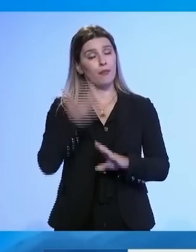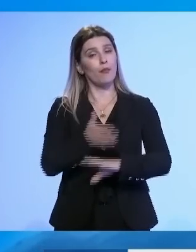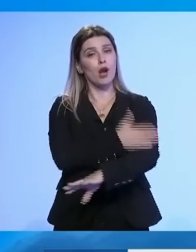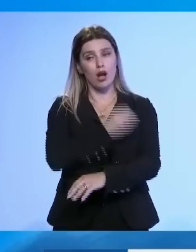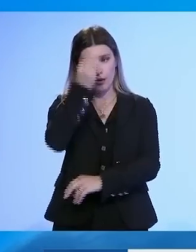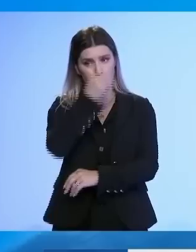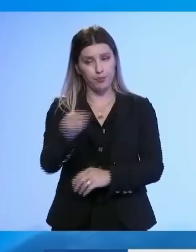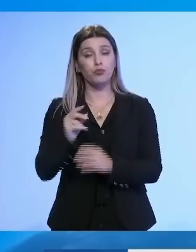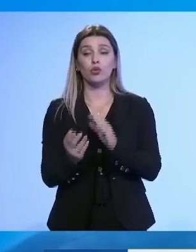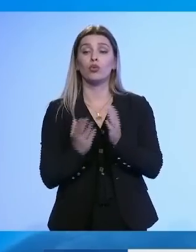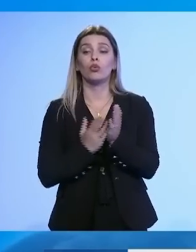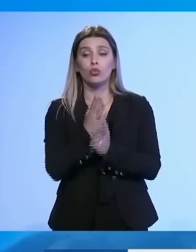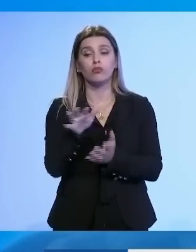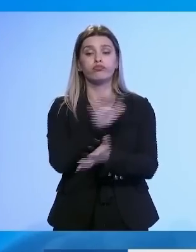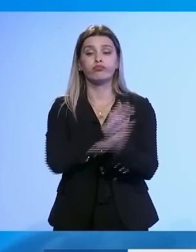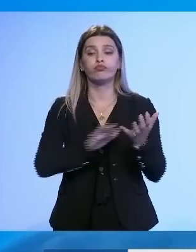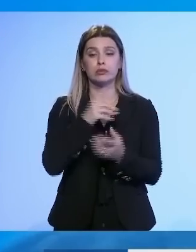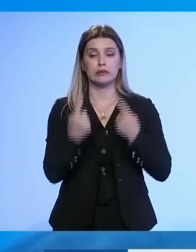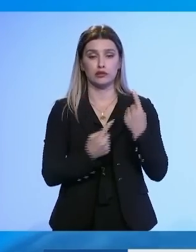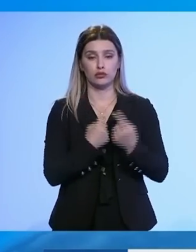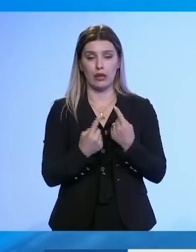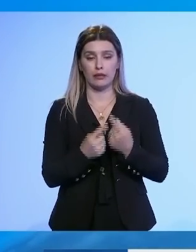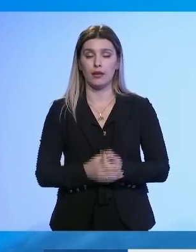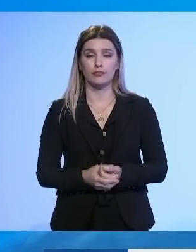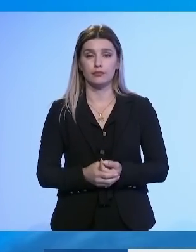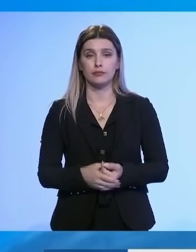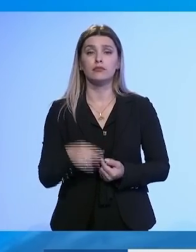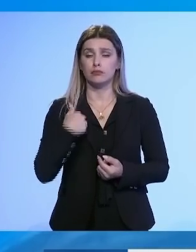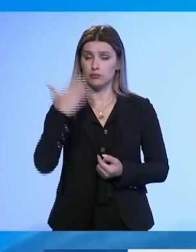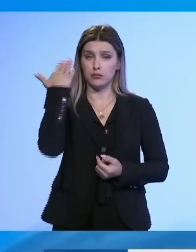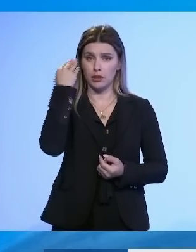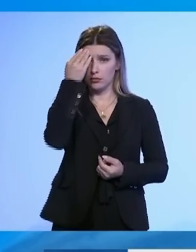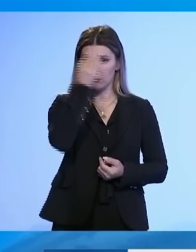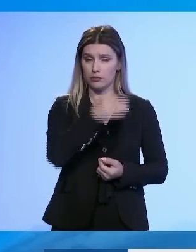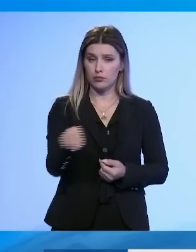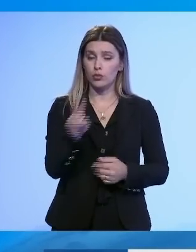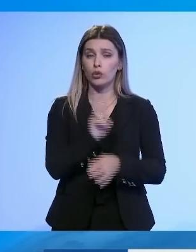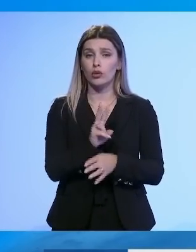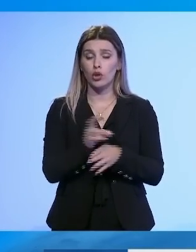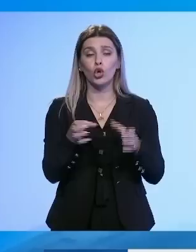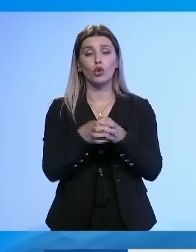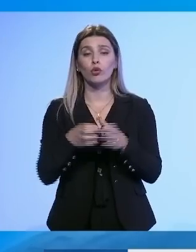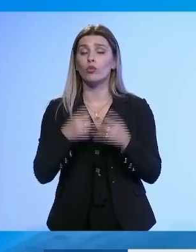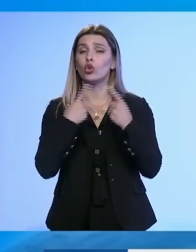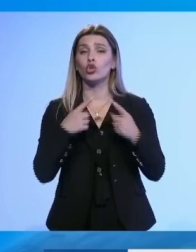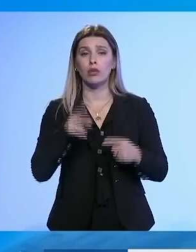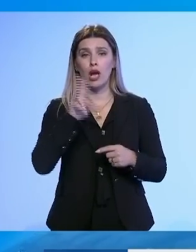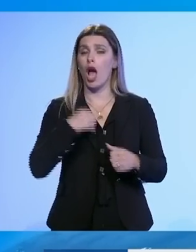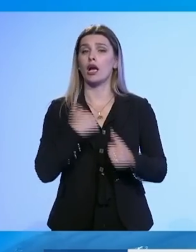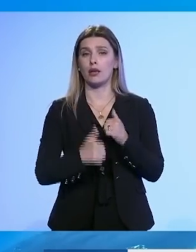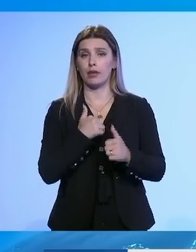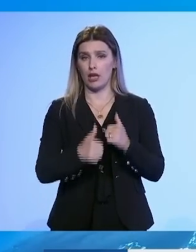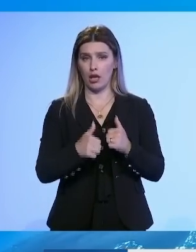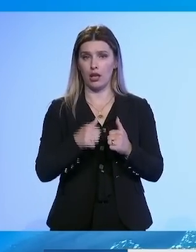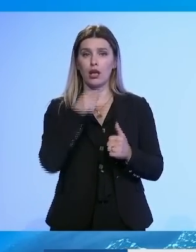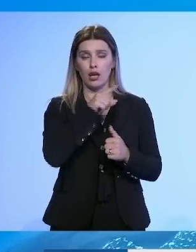për trazirat e mundshme në veri të vendit. Ne e kemi paralajmëruar që grupe të ndryshme kriminale janë duke u trajnuar